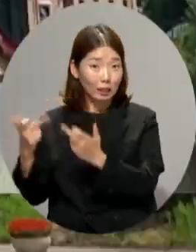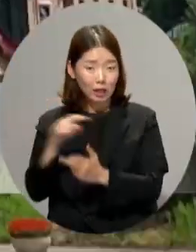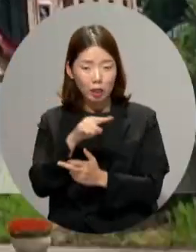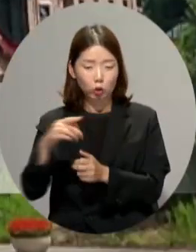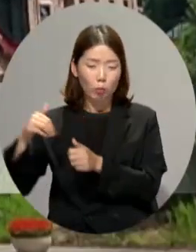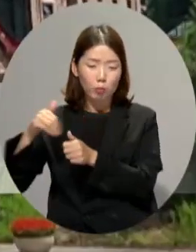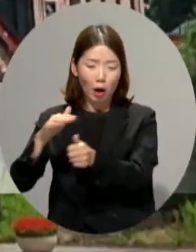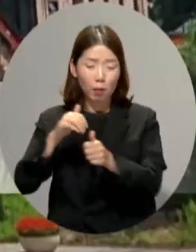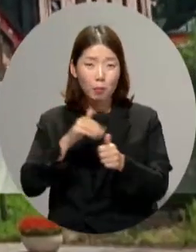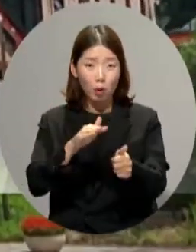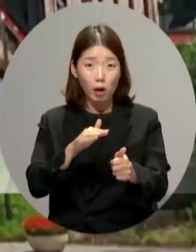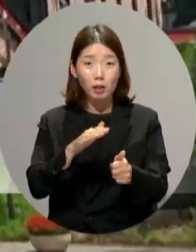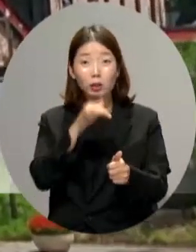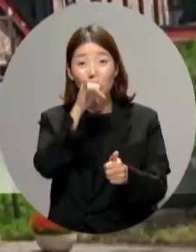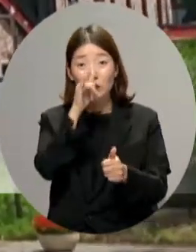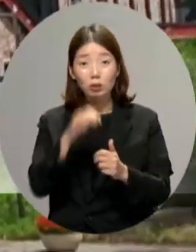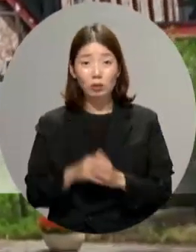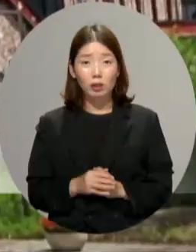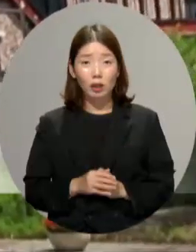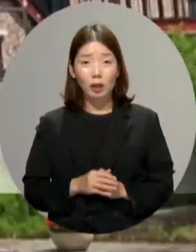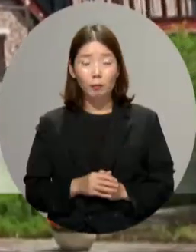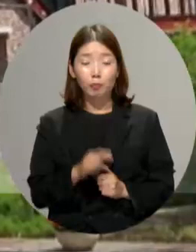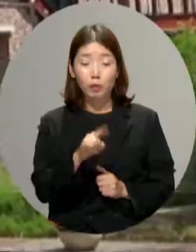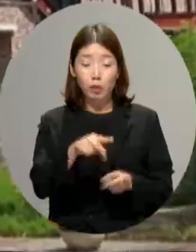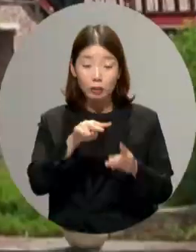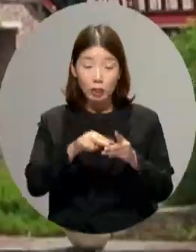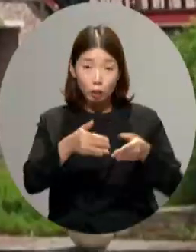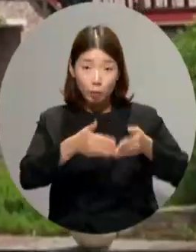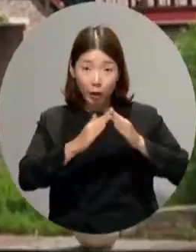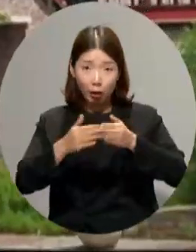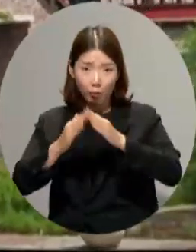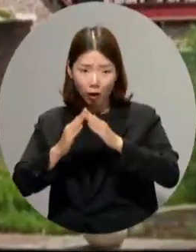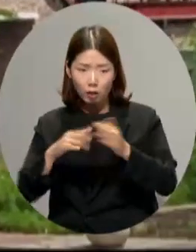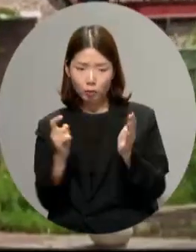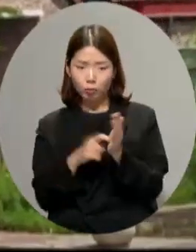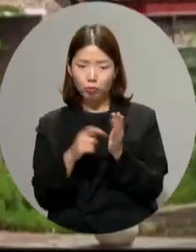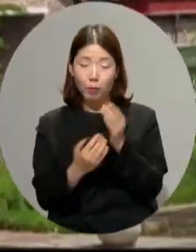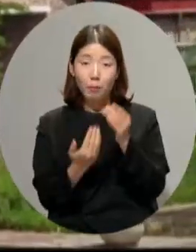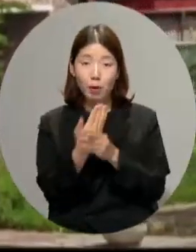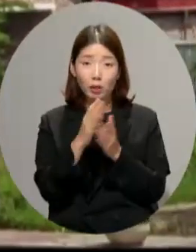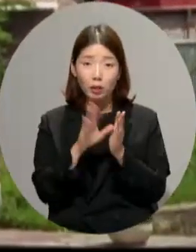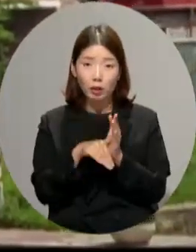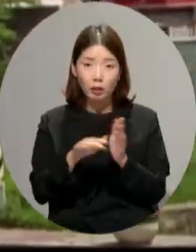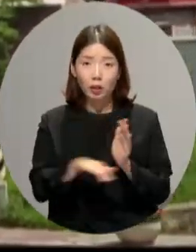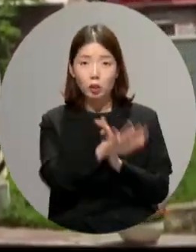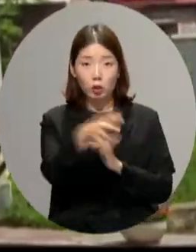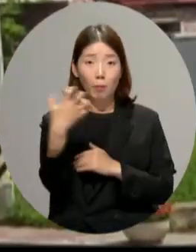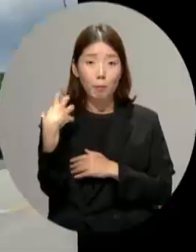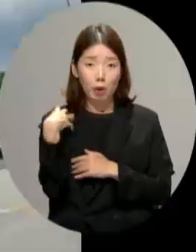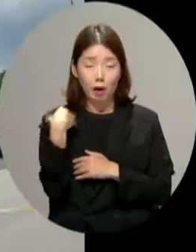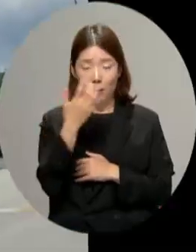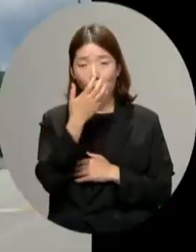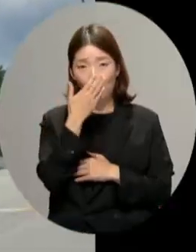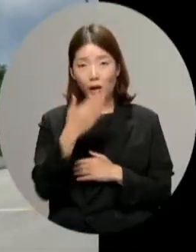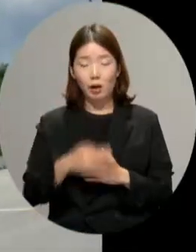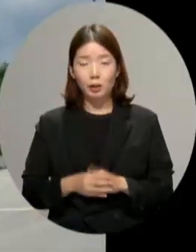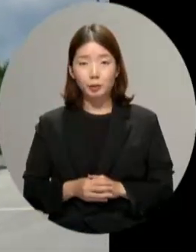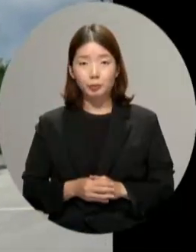소방민원업무를 처리해 왔으며 이번 소방서 설치로 재난 상황 발생 시 컨트롤 타고 역할이 가능할